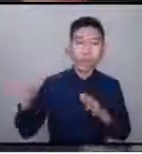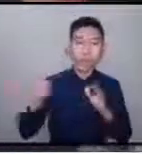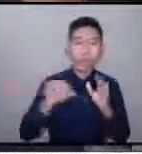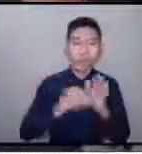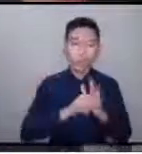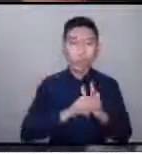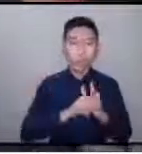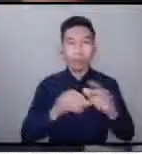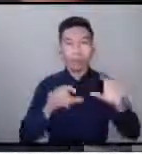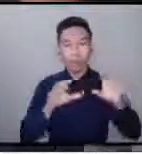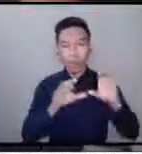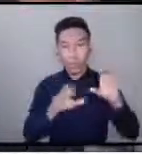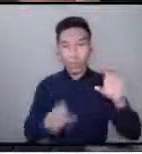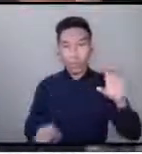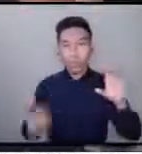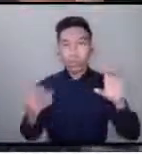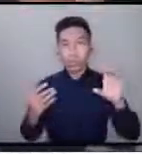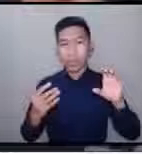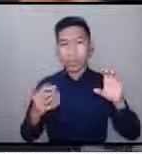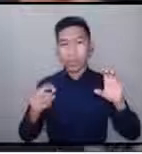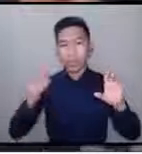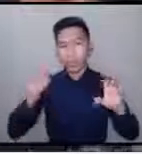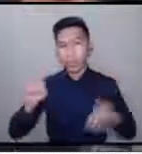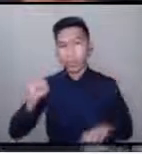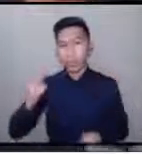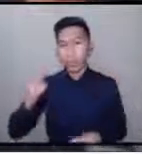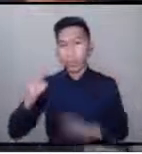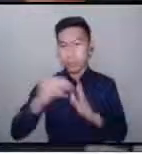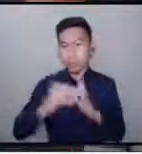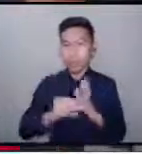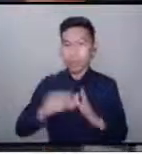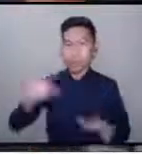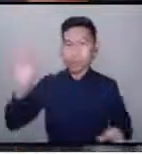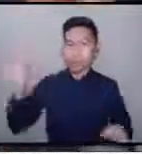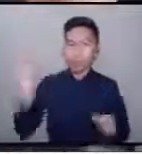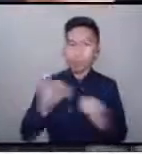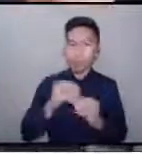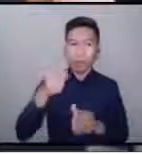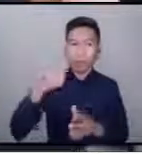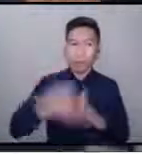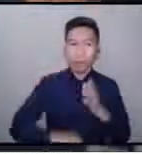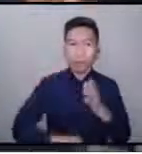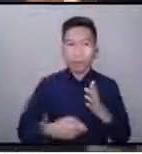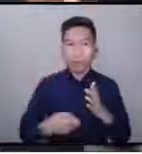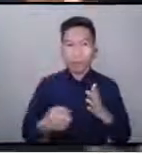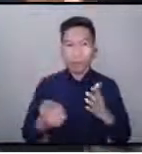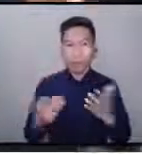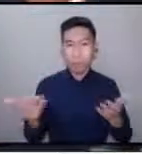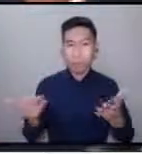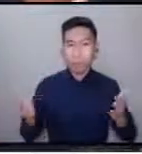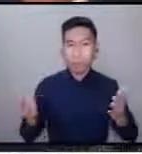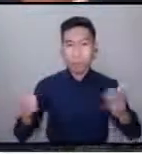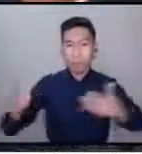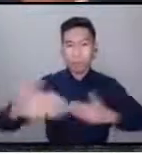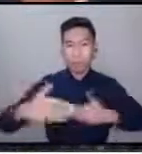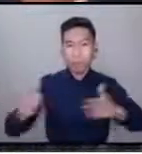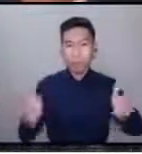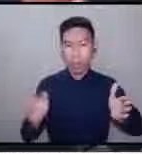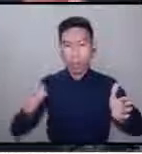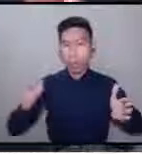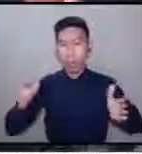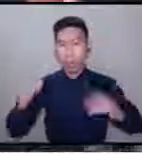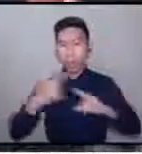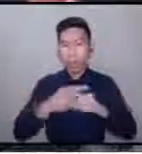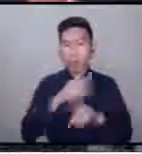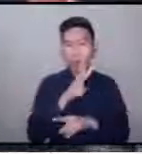ng 1.7 million na nakalagay sa 1x40 container at nahuli ito